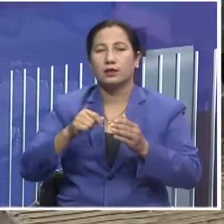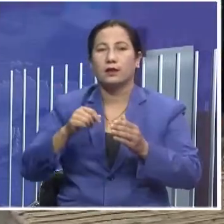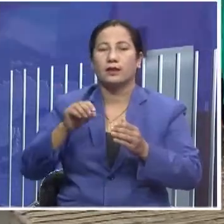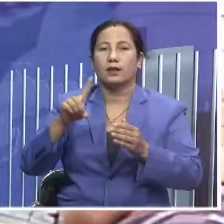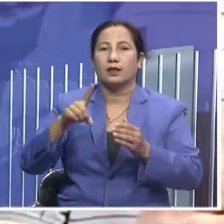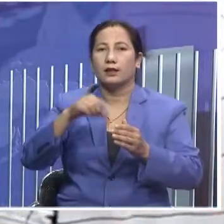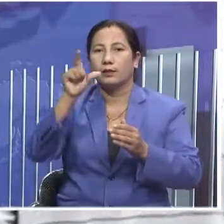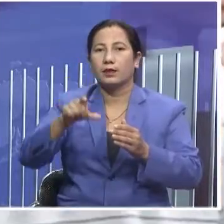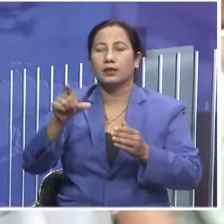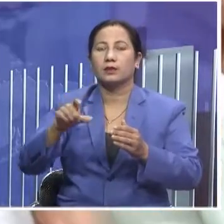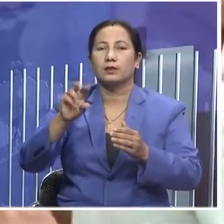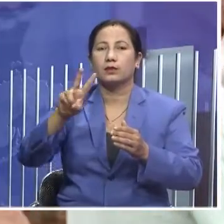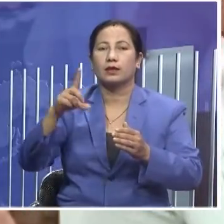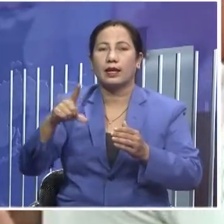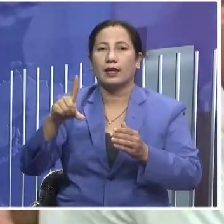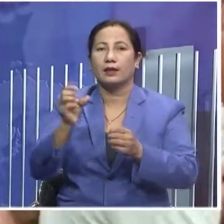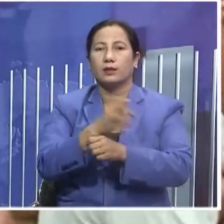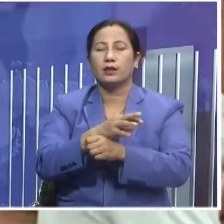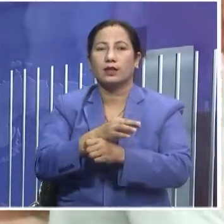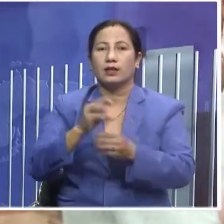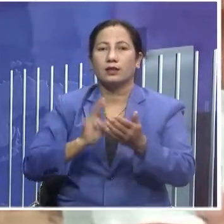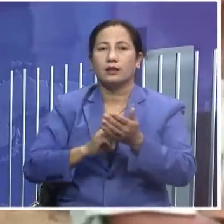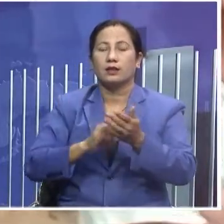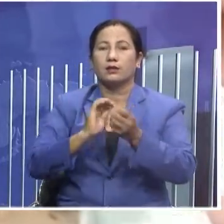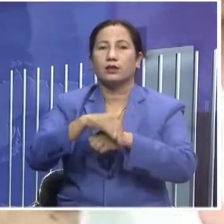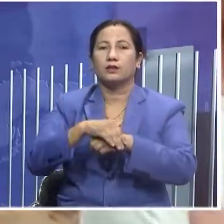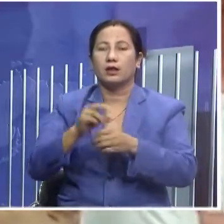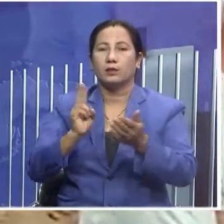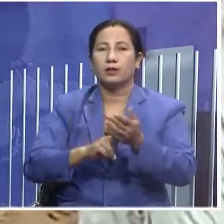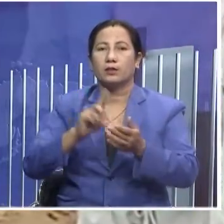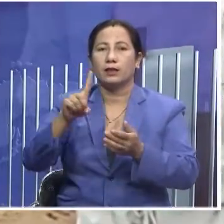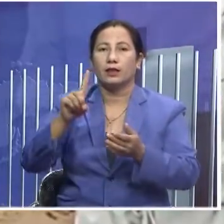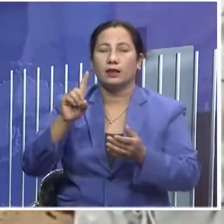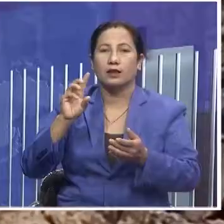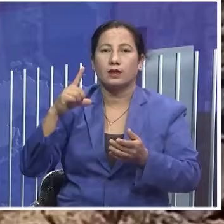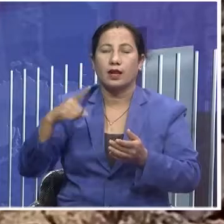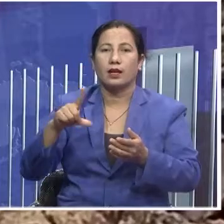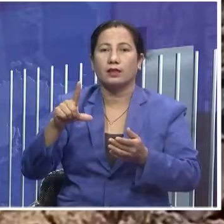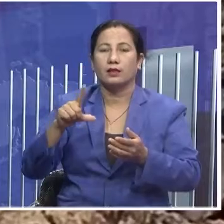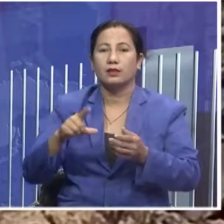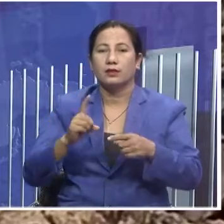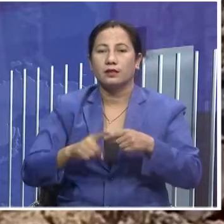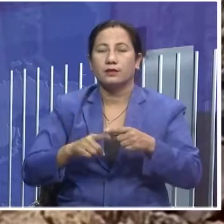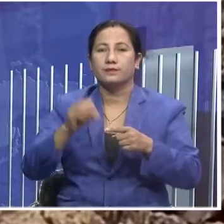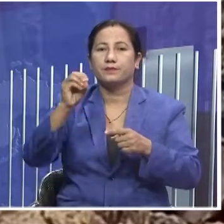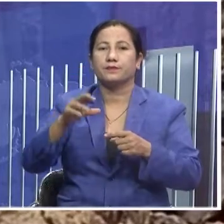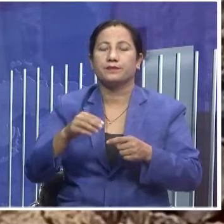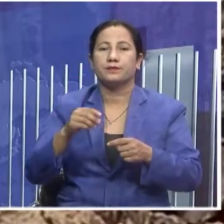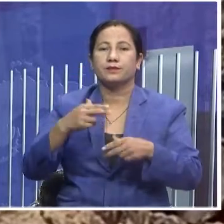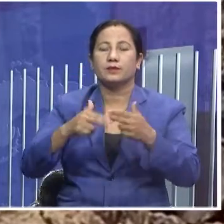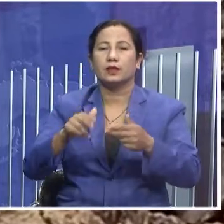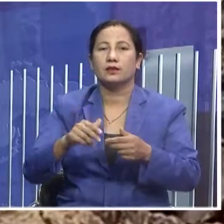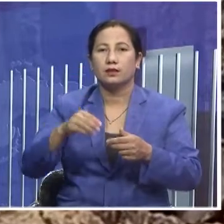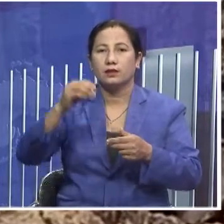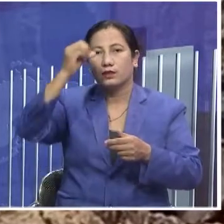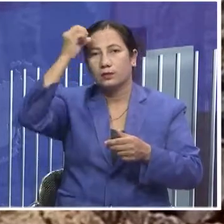2,00,000 र एकभन्दा बढी सदस्यको मृत्यु भएमा थप 1,00,000 दरले प्रदान गर्ने प्रावधान छ। पश्चिम